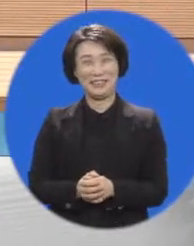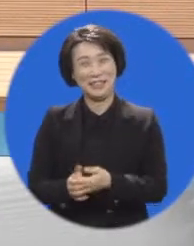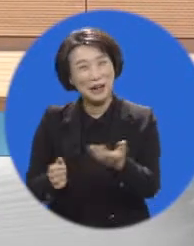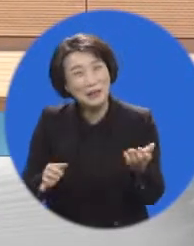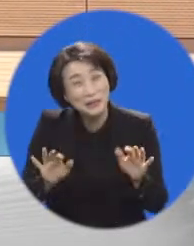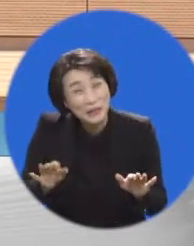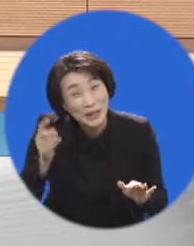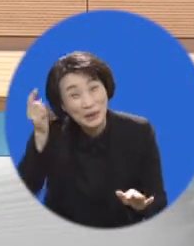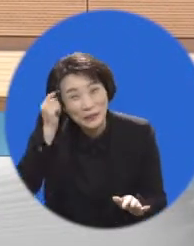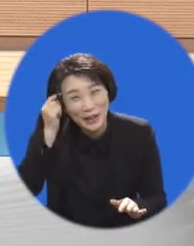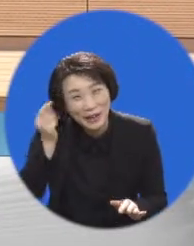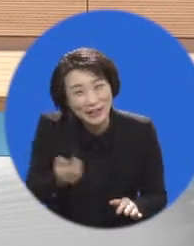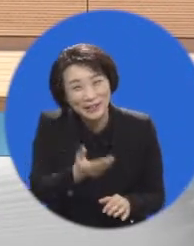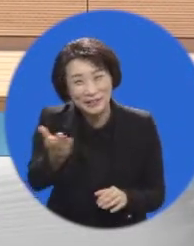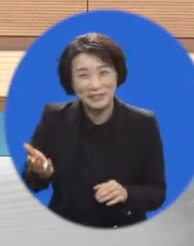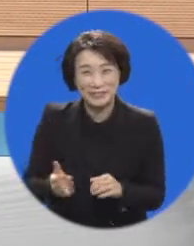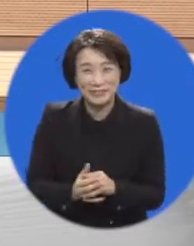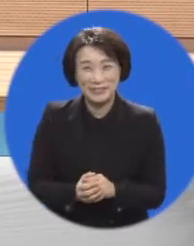왜 그럴까?